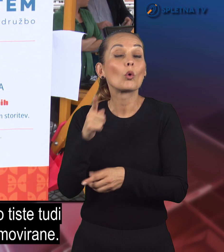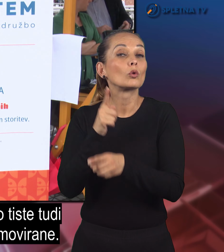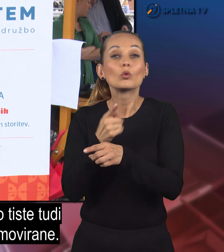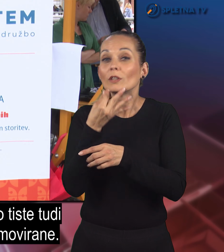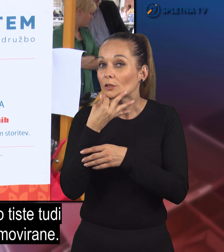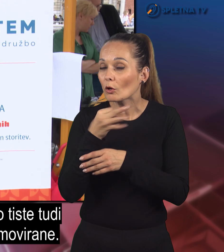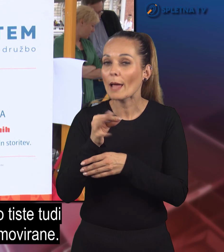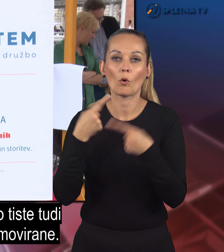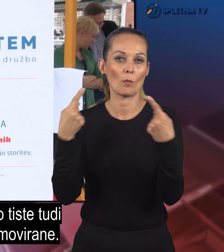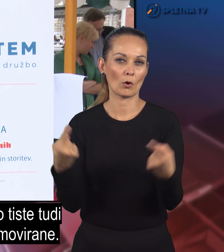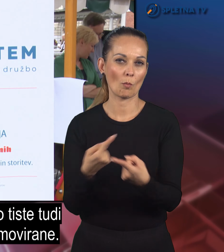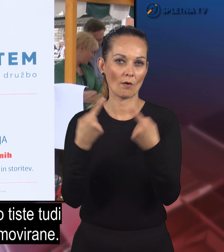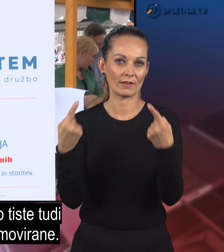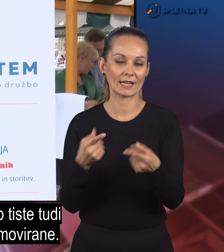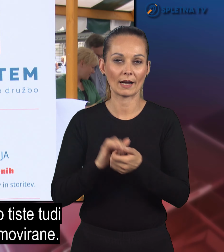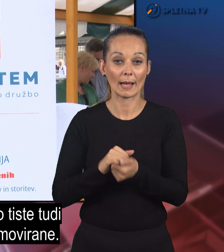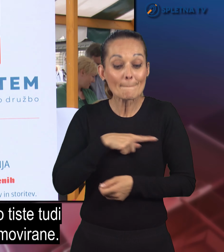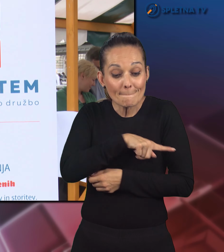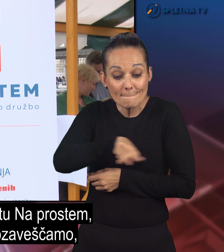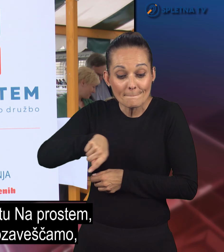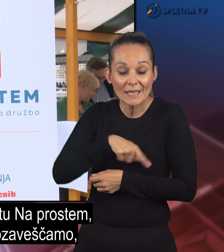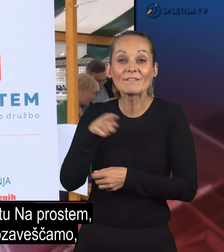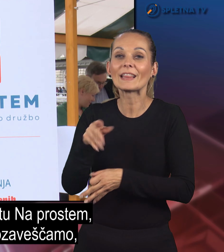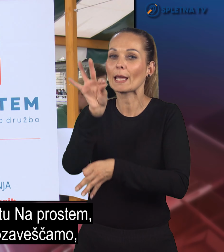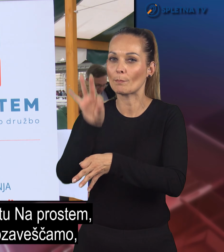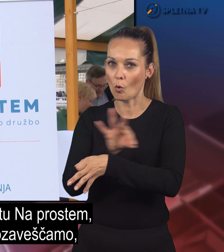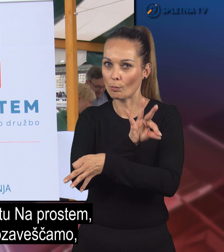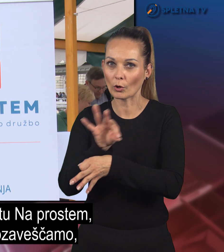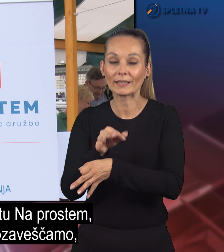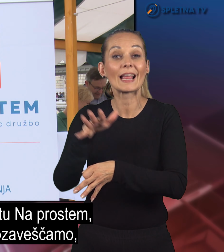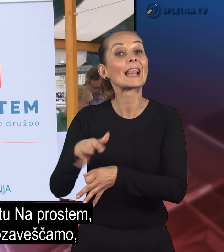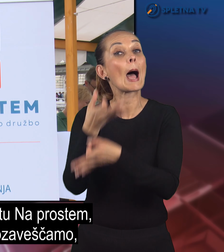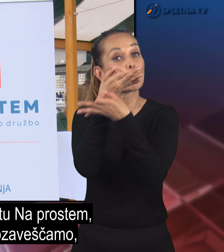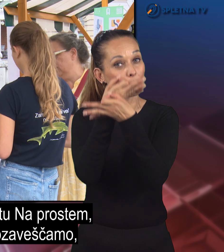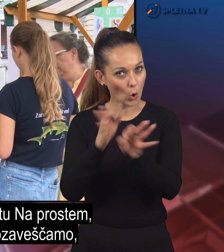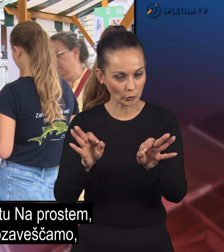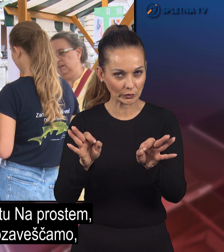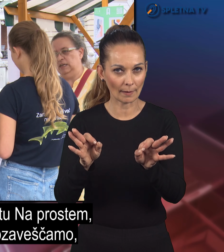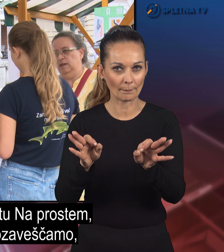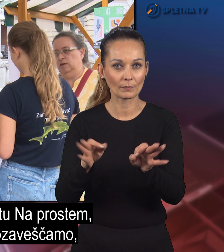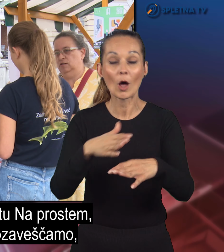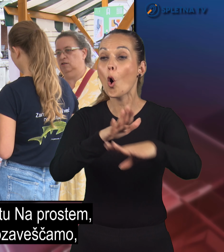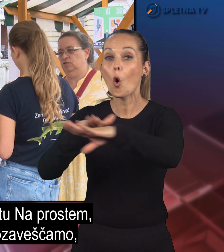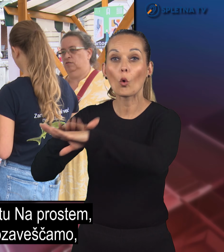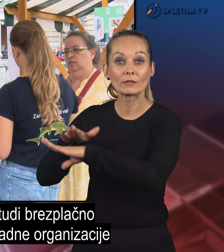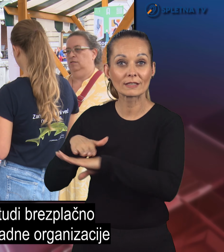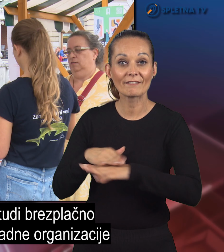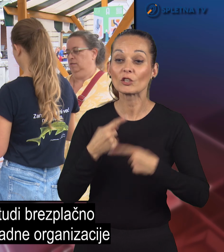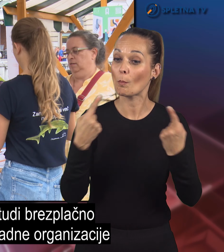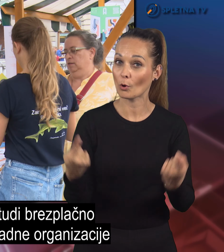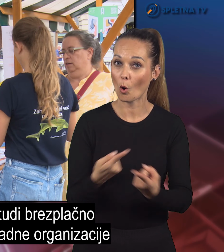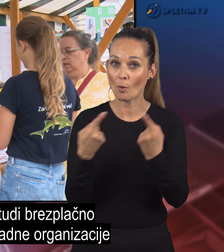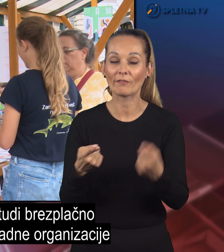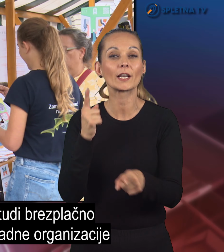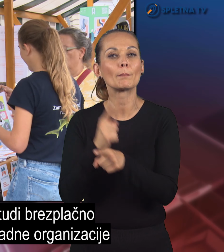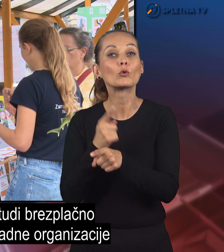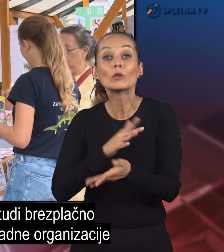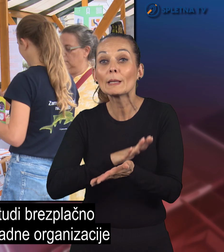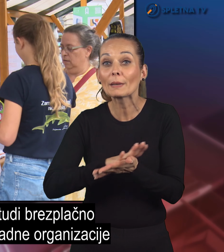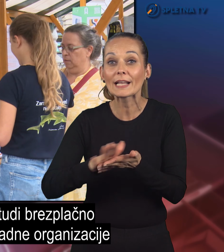tudi najbolj promovirane. Mi v tem projektu na prostem pa dejansko ozaveščamo, promoviramo in